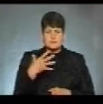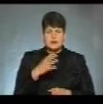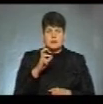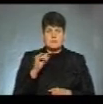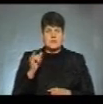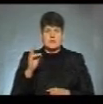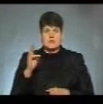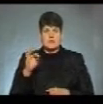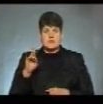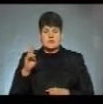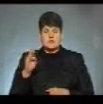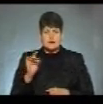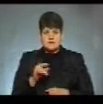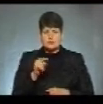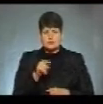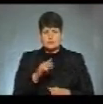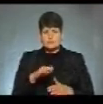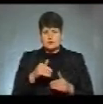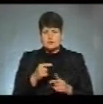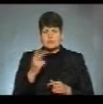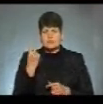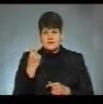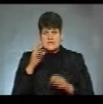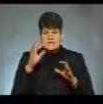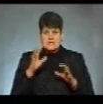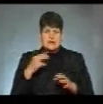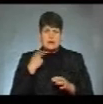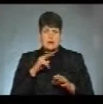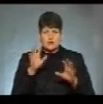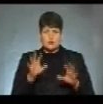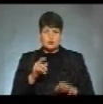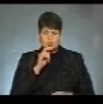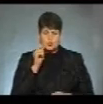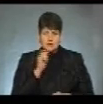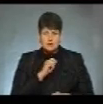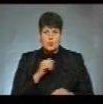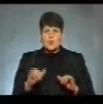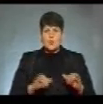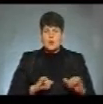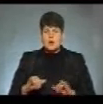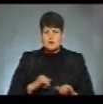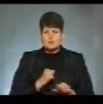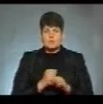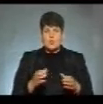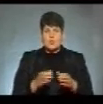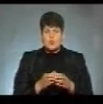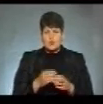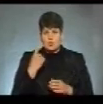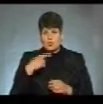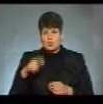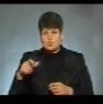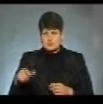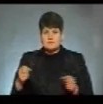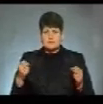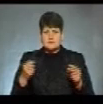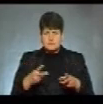Біляшевича. Сергію Терендеху інкримінують дві статті Кримінального кодексу України – хуліганство, скоєне групою осіб, і умисне тяжке